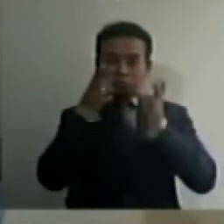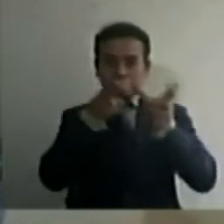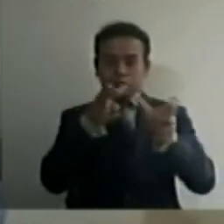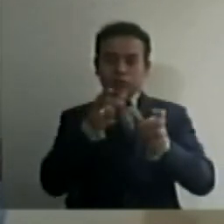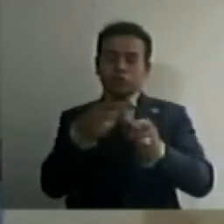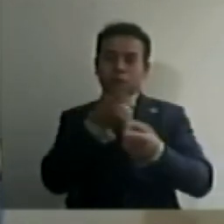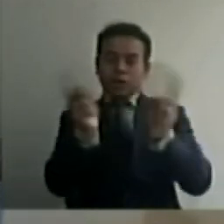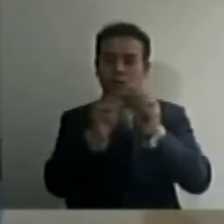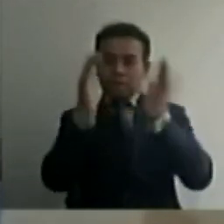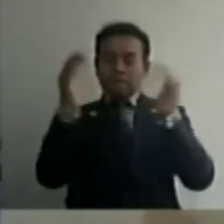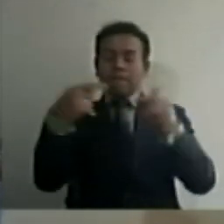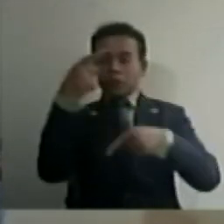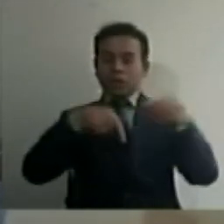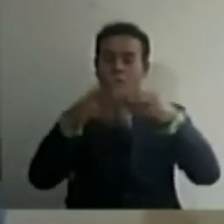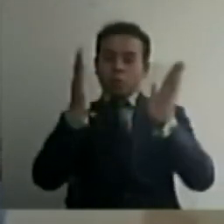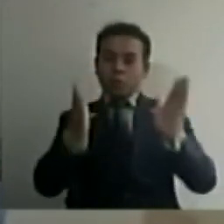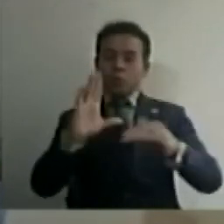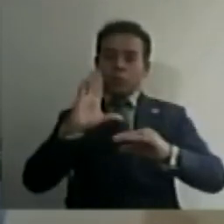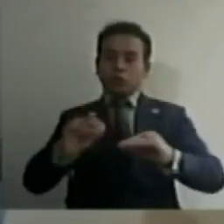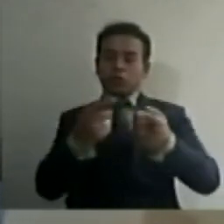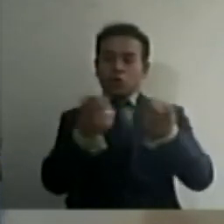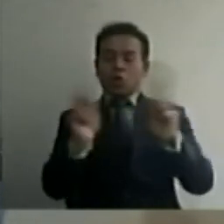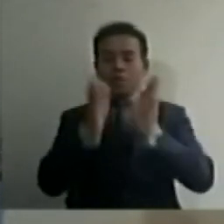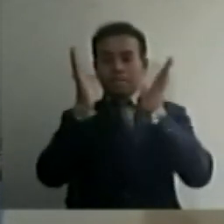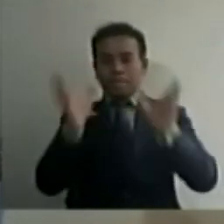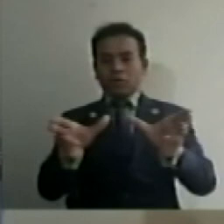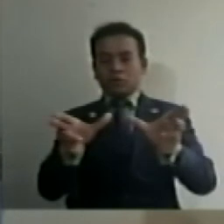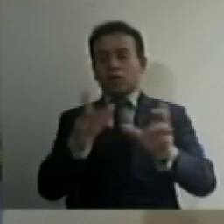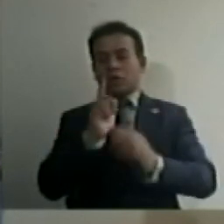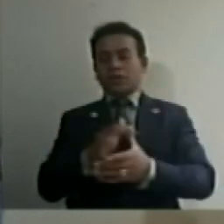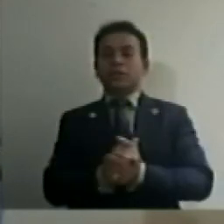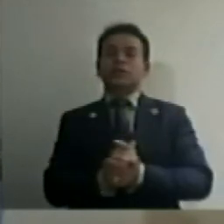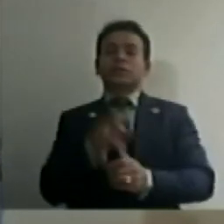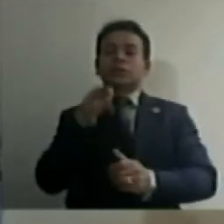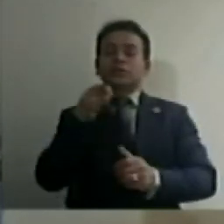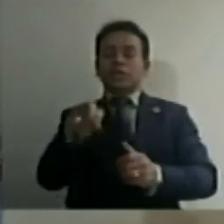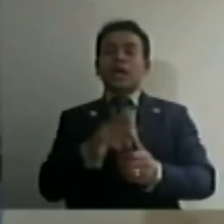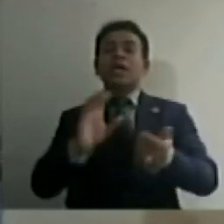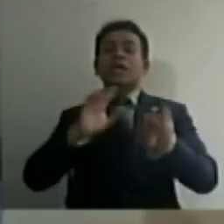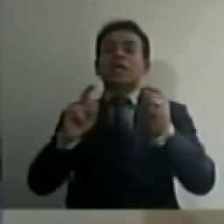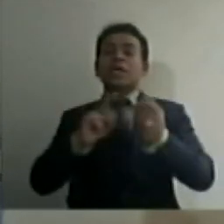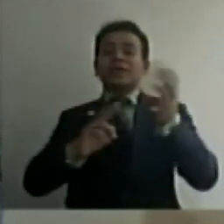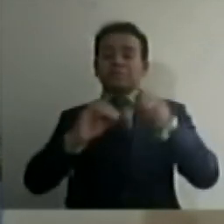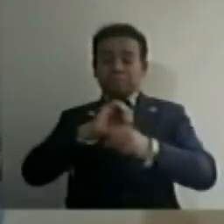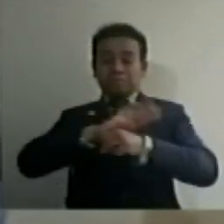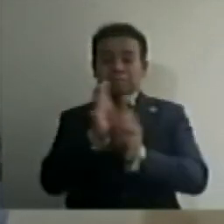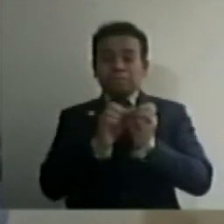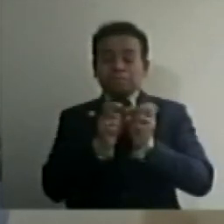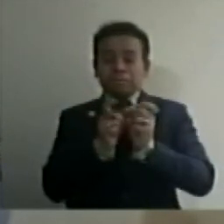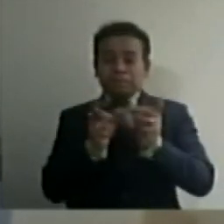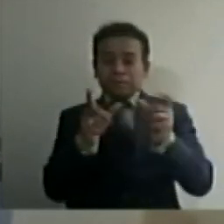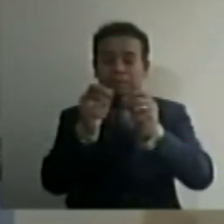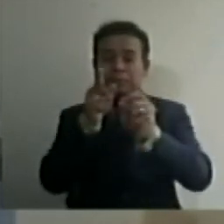যারা কোভিড যোদ্ধা আমরা বলি, ডাক্তার, নার্স এবং টেকনিশিয়ান, তাদেরকে আন্তরিকভাবে ধন্যবাদ জানাই। তারা ঝুঁকি